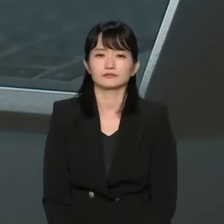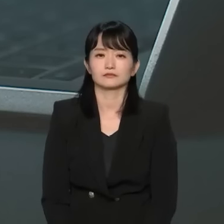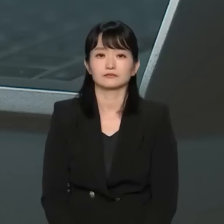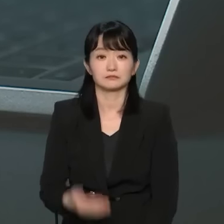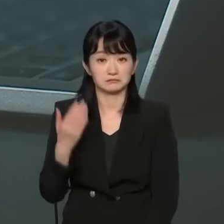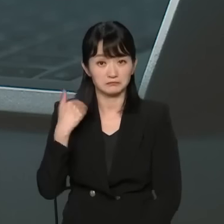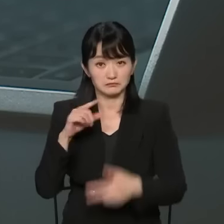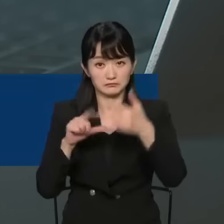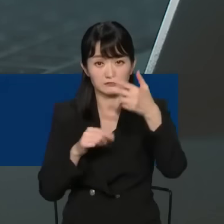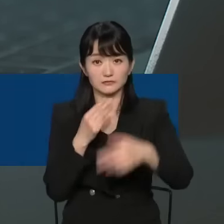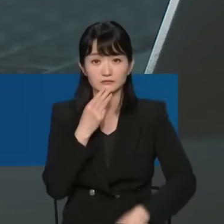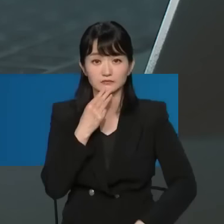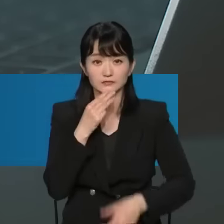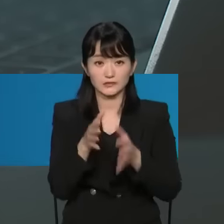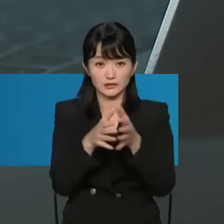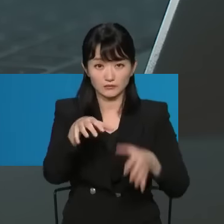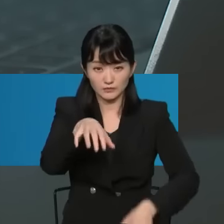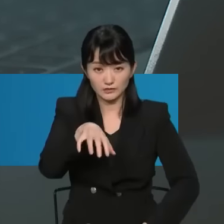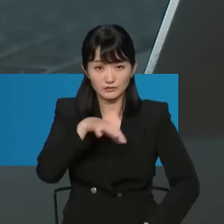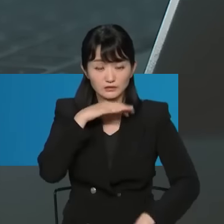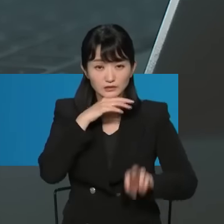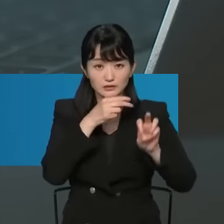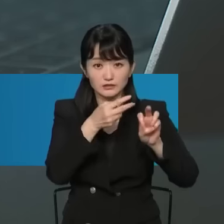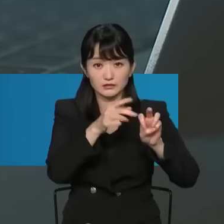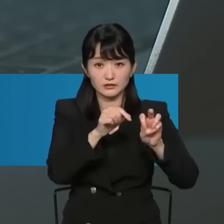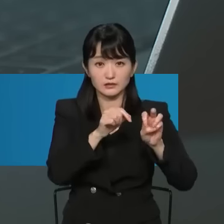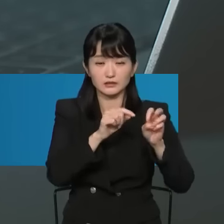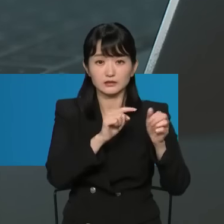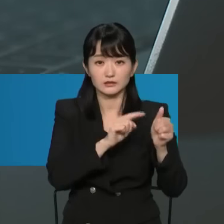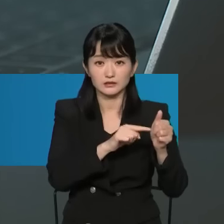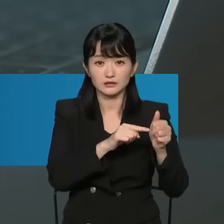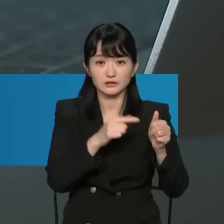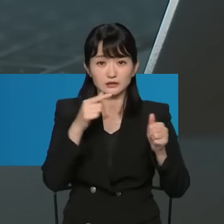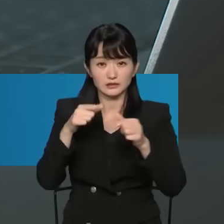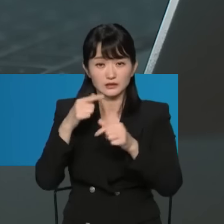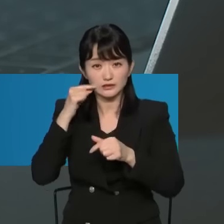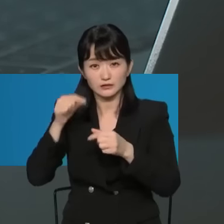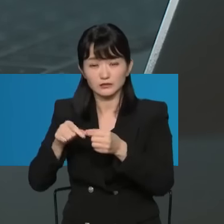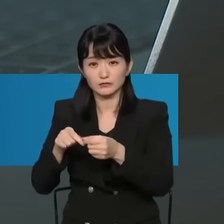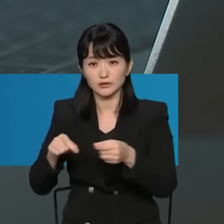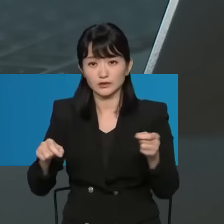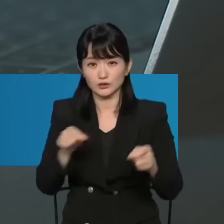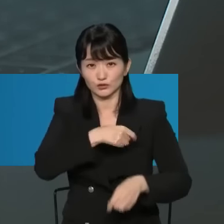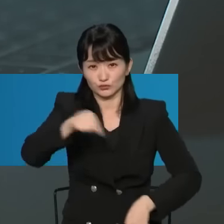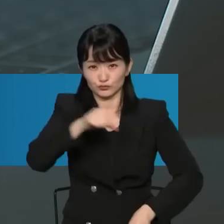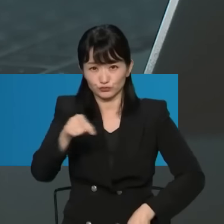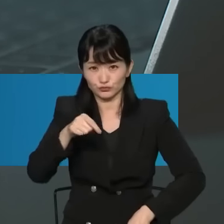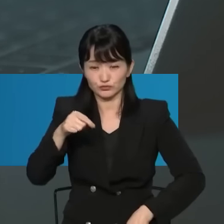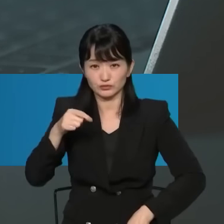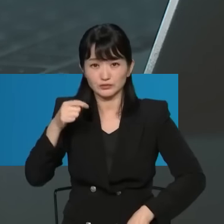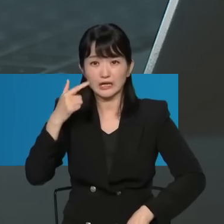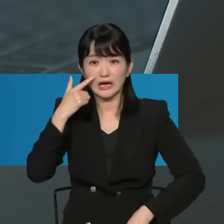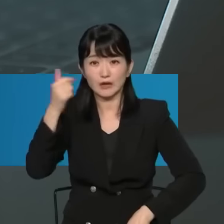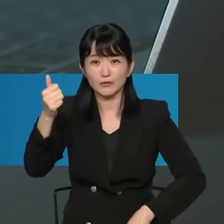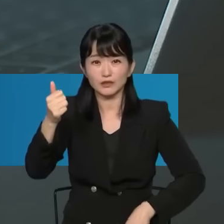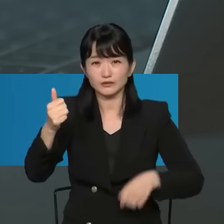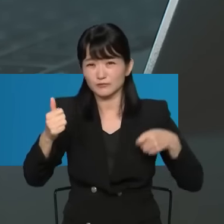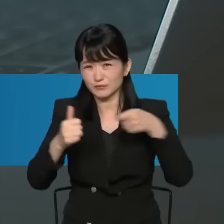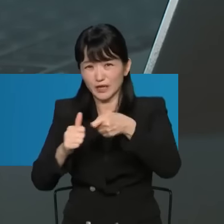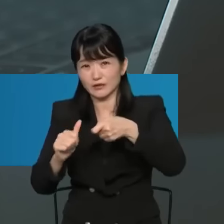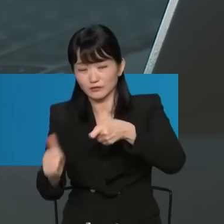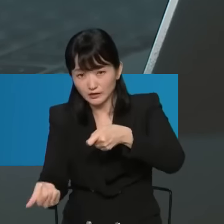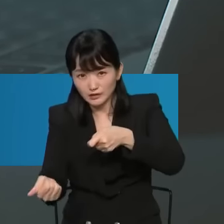지난 7월 서울의 한 아파트에서 30도가 일본도를 휘둘러서 두 아이의 아버지를 숨지게 한 일이 있었습니다.